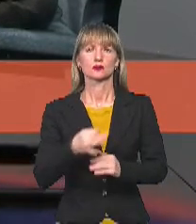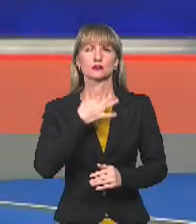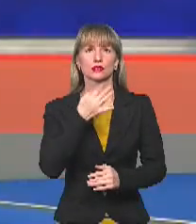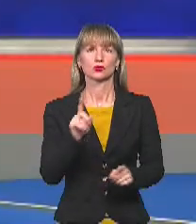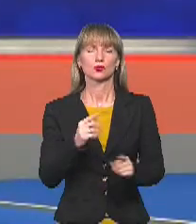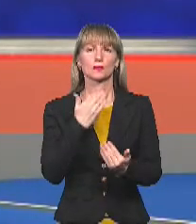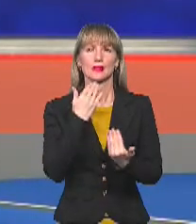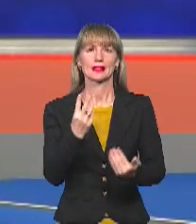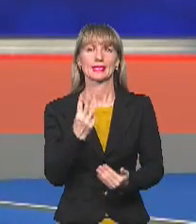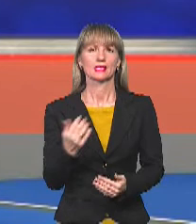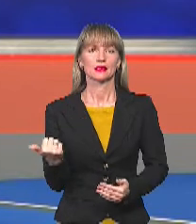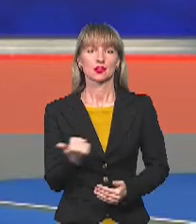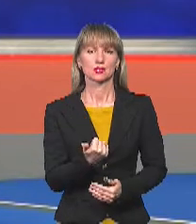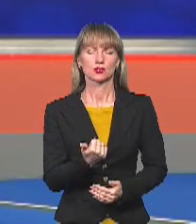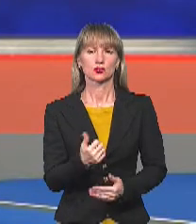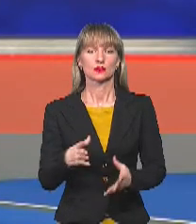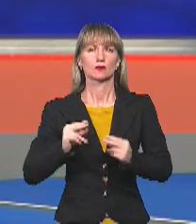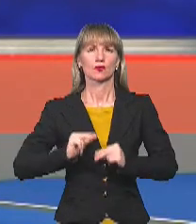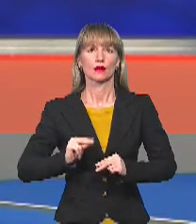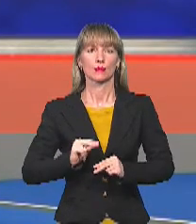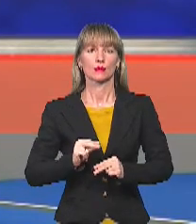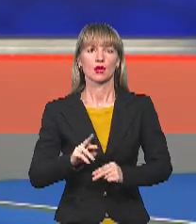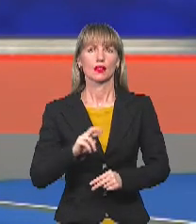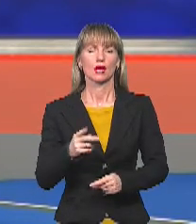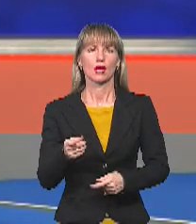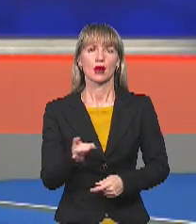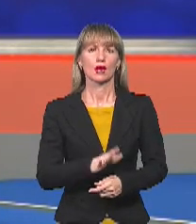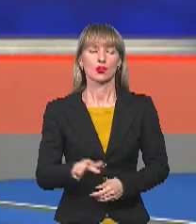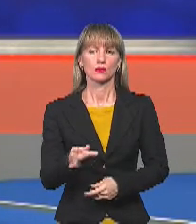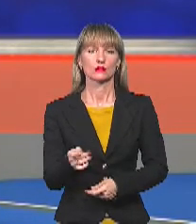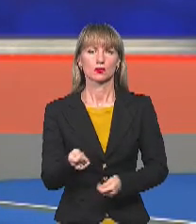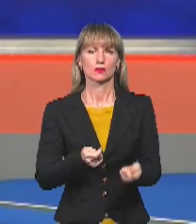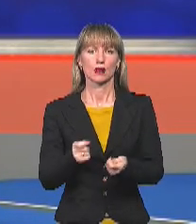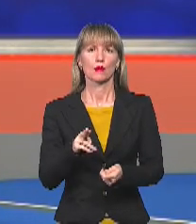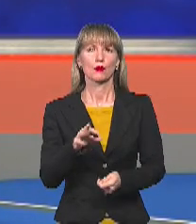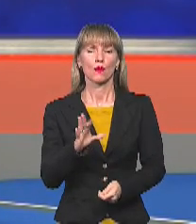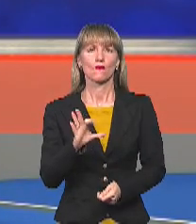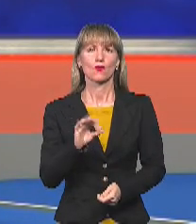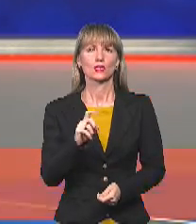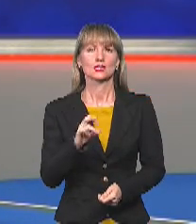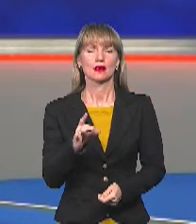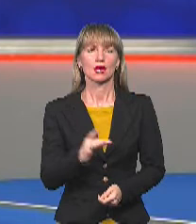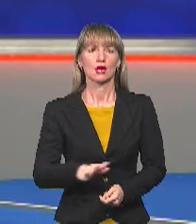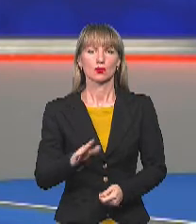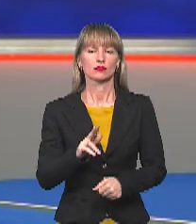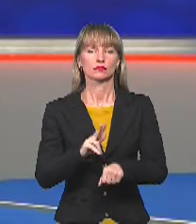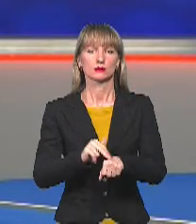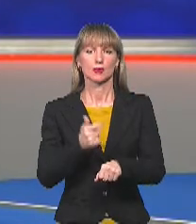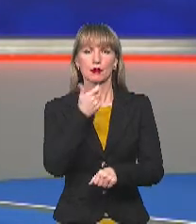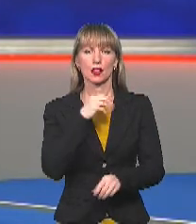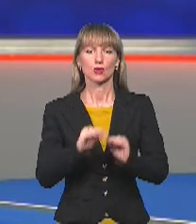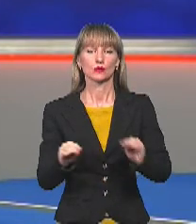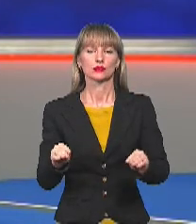що останні 3 тижні співробітниками як районної адміністрації по Вознесенівському району, так і Національної поліції інспекції з